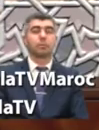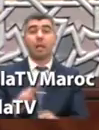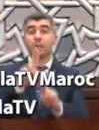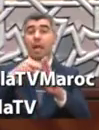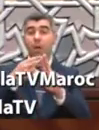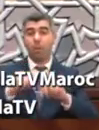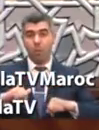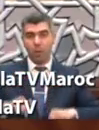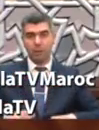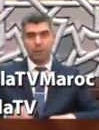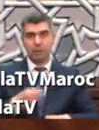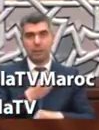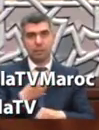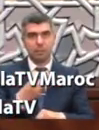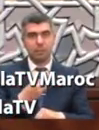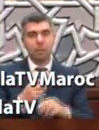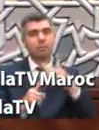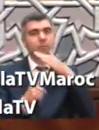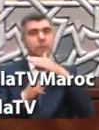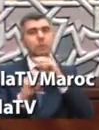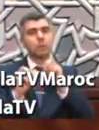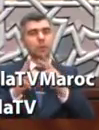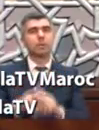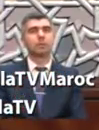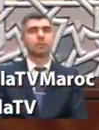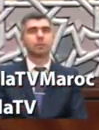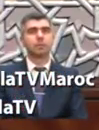السيد النائب، السيد الوزير يكمل الجواب ونعطيكم نقاط النظام.